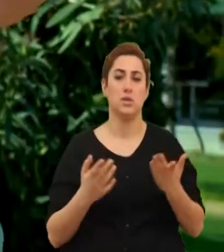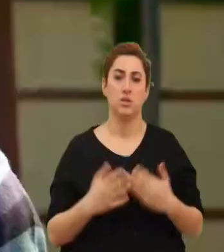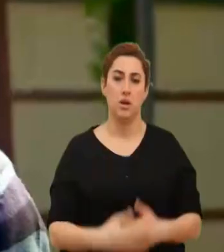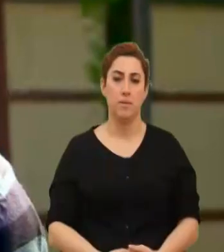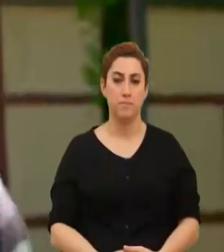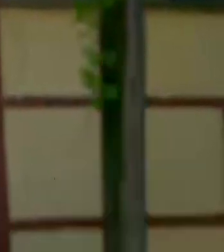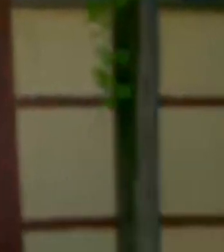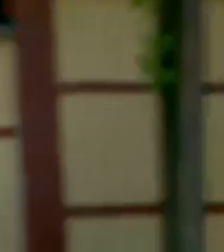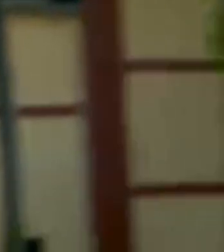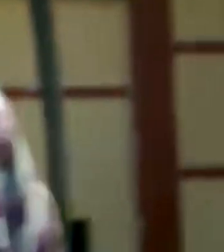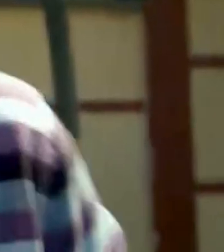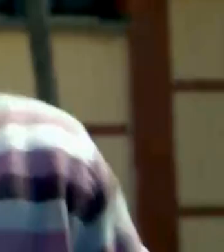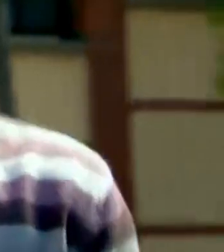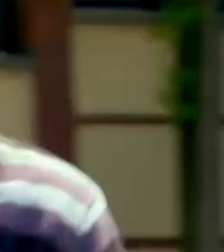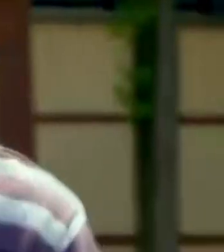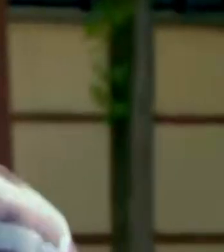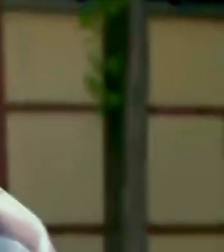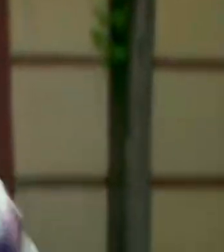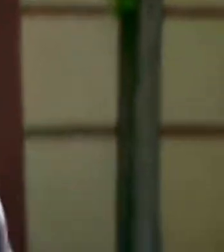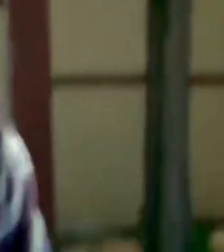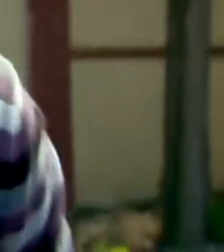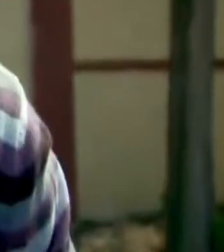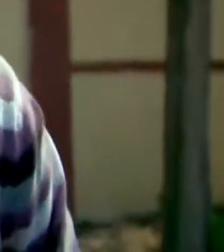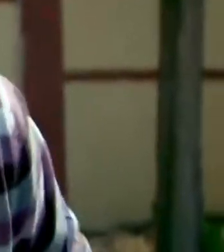ya. Mehmet işine devam etti.